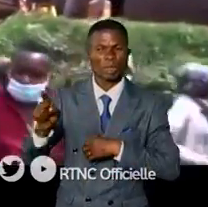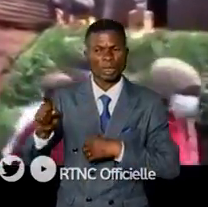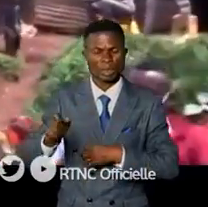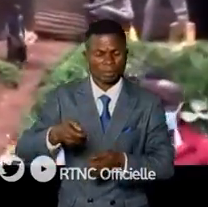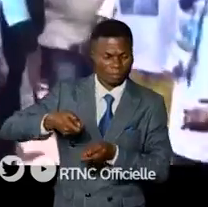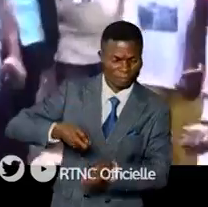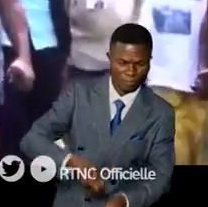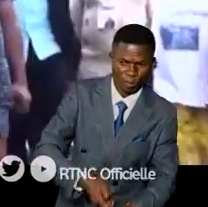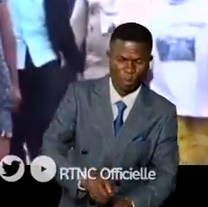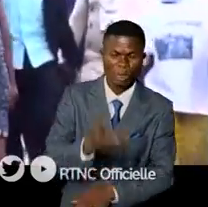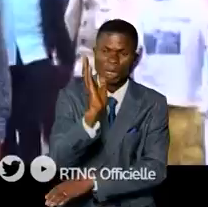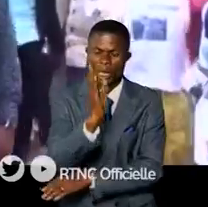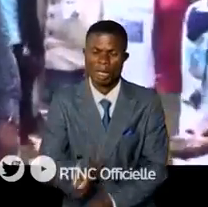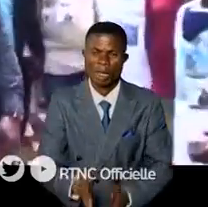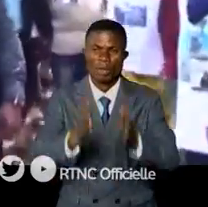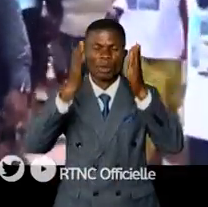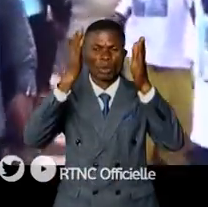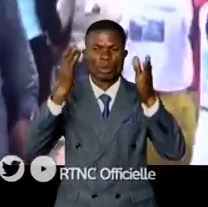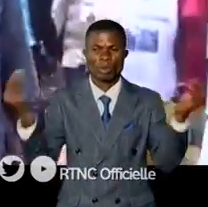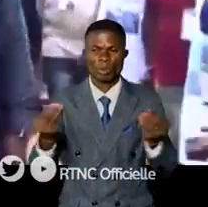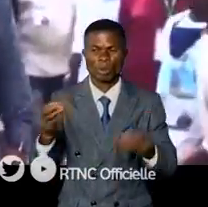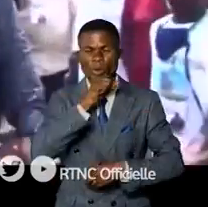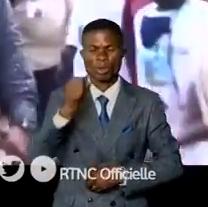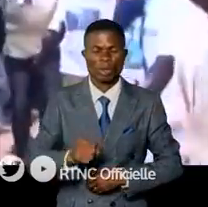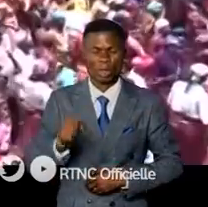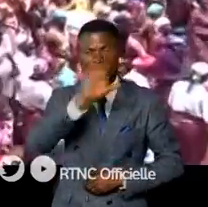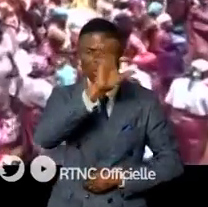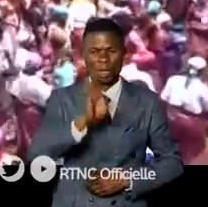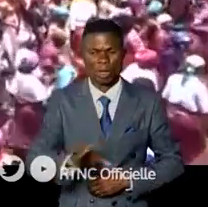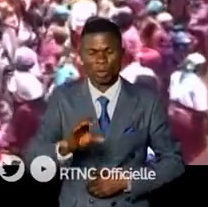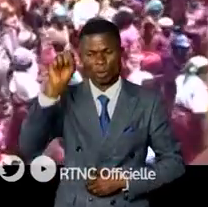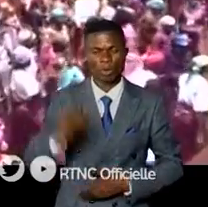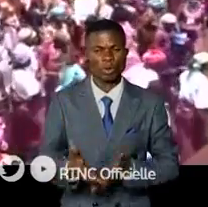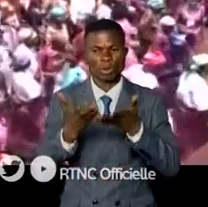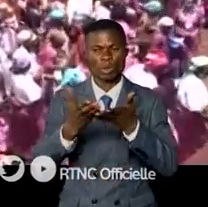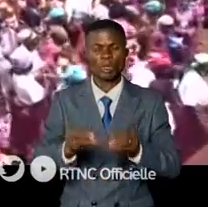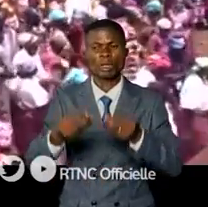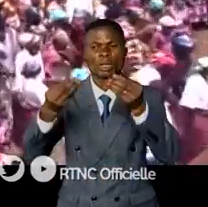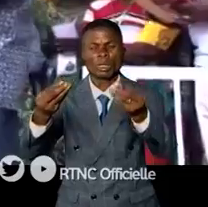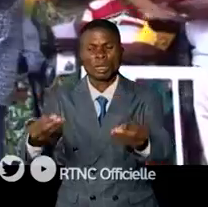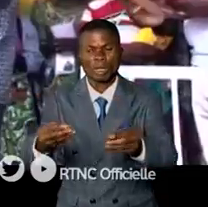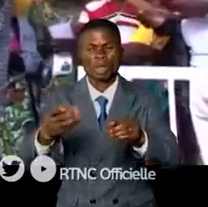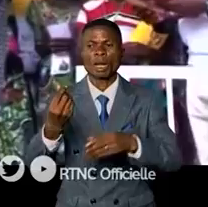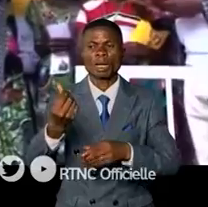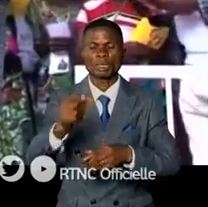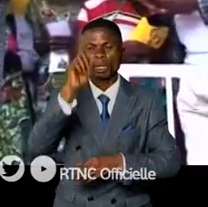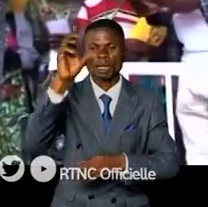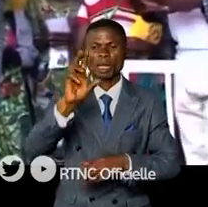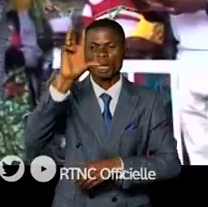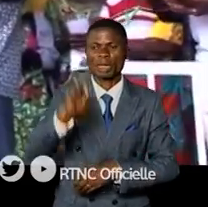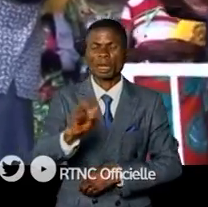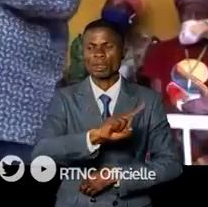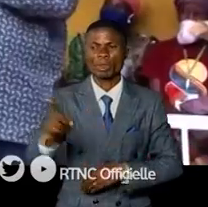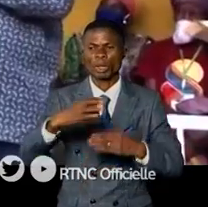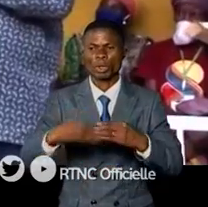planter chacun chez lui un arbre. Cet ancien gouverneur du Sud Kivu a également offert une enveloppe de 11 000 $ américains